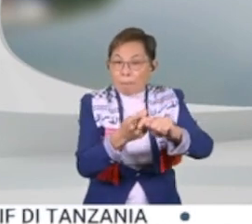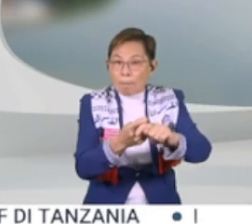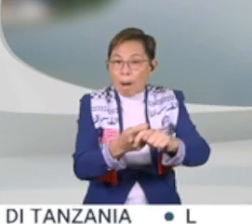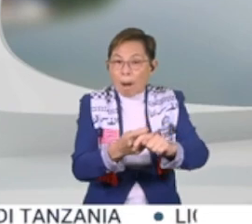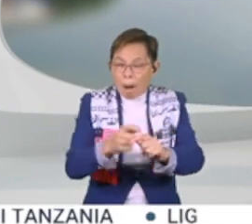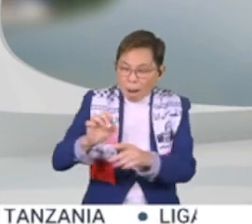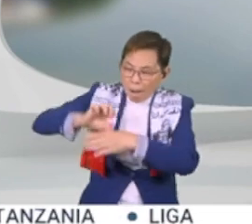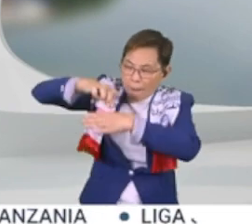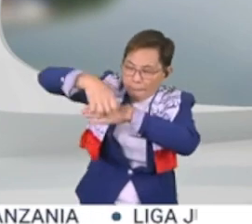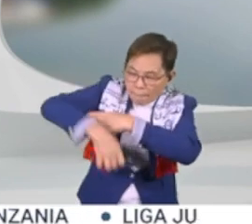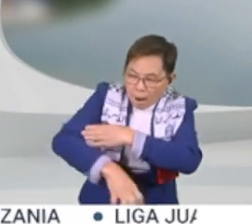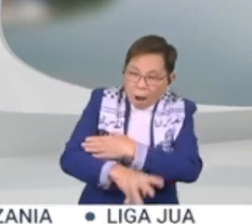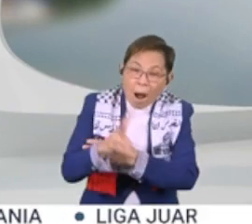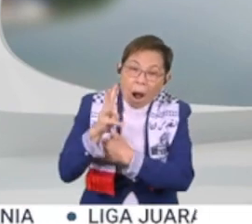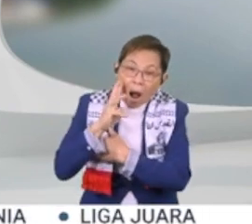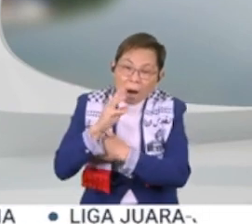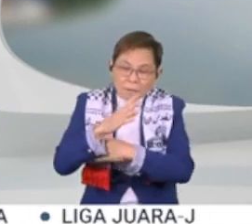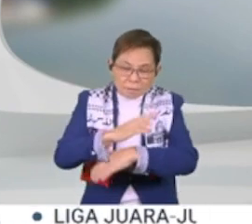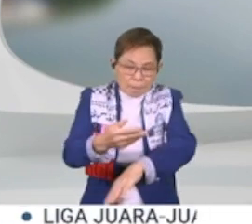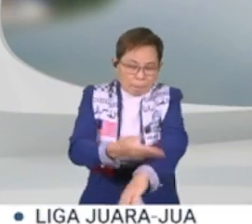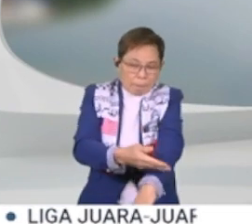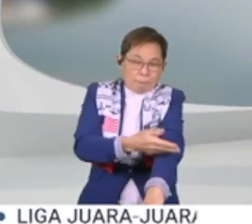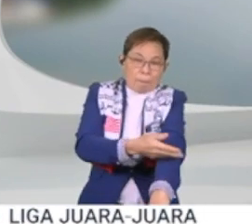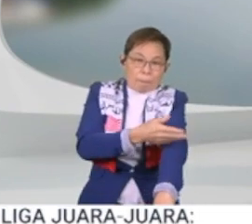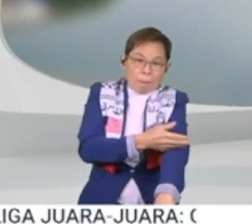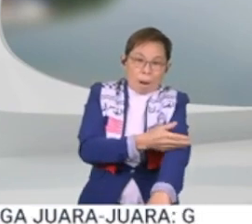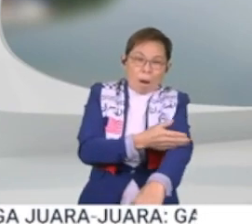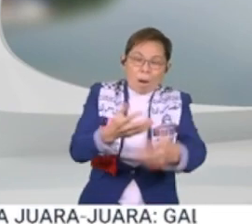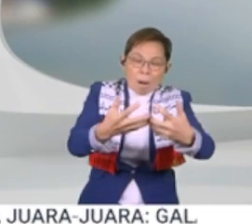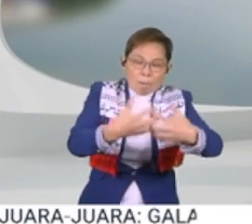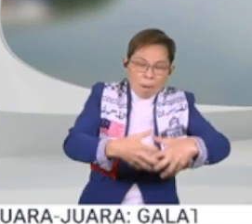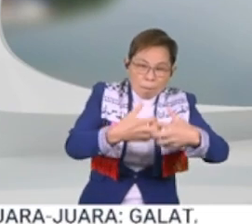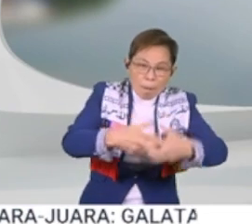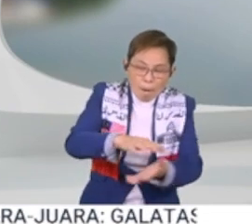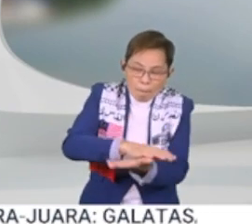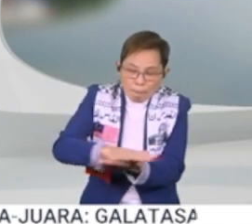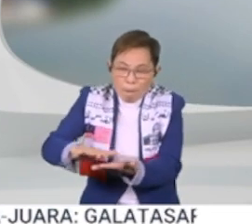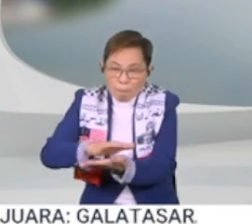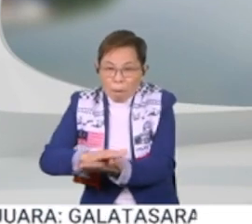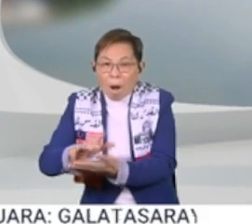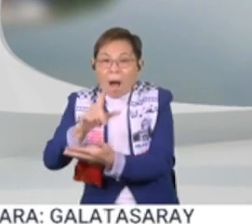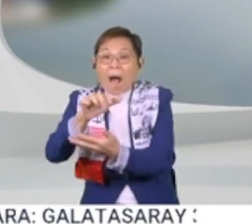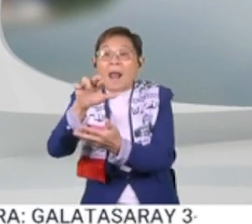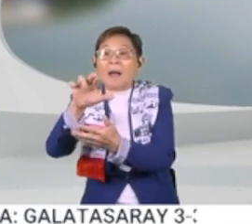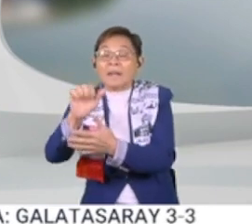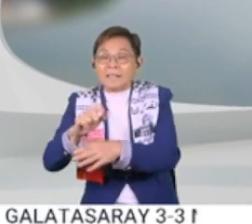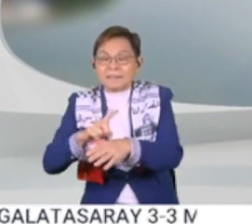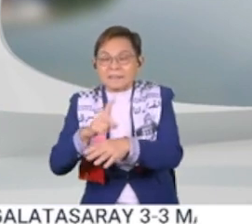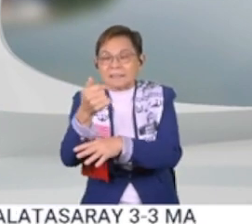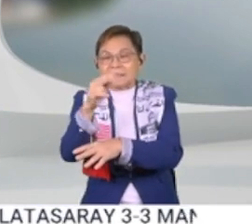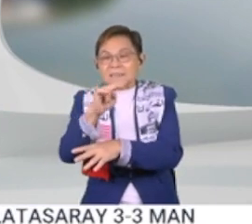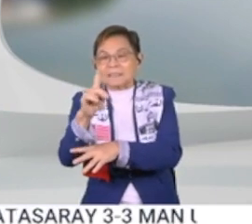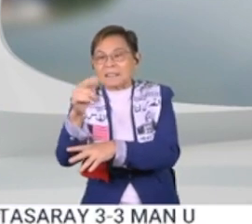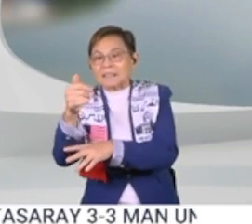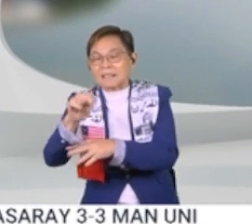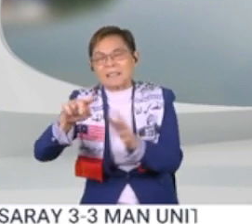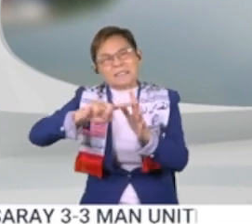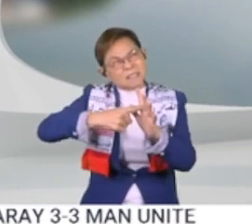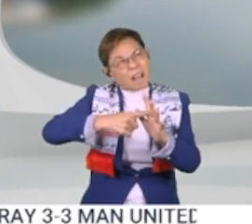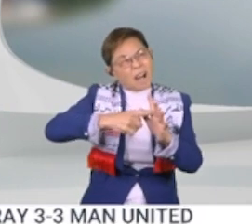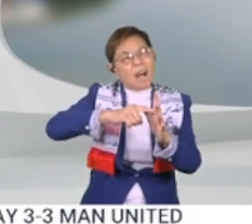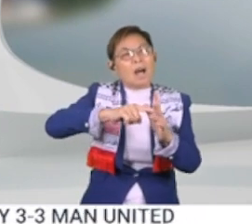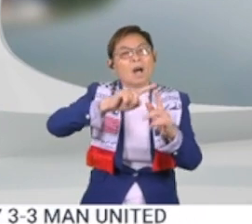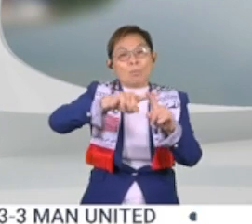empangan air beruatan serta menaik taraf Loji rawatan air segaliud di Sandakan perancangan itu dijangka bermula pertengahan